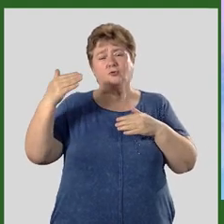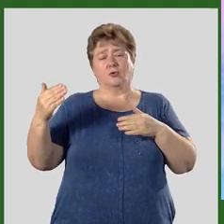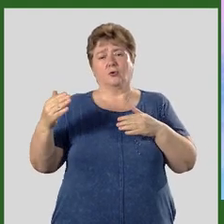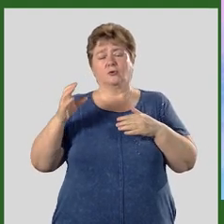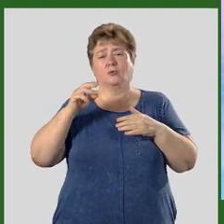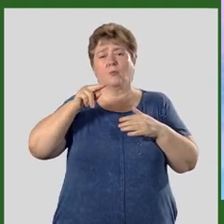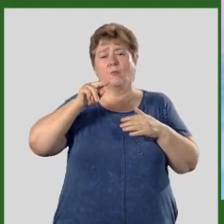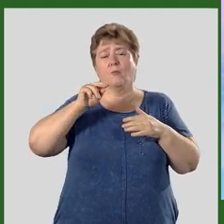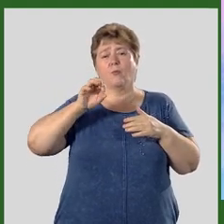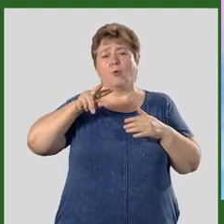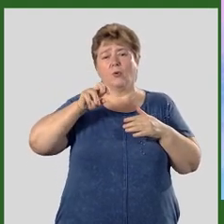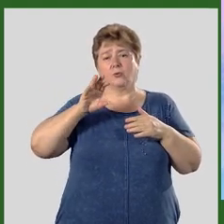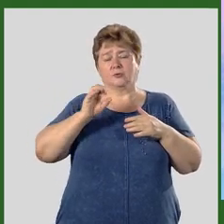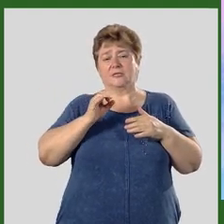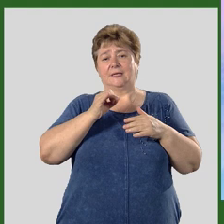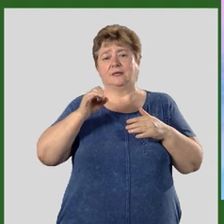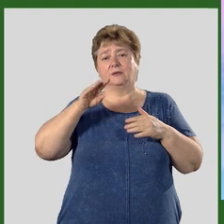и тропика.